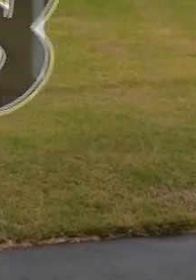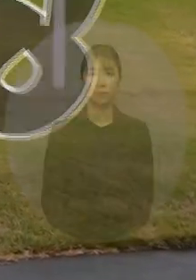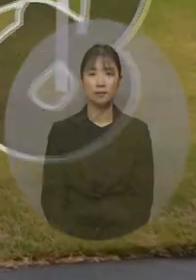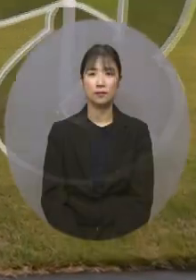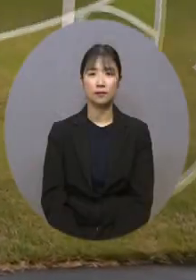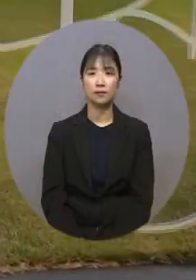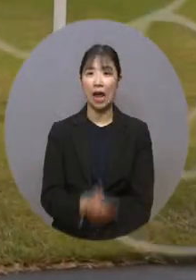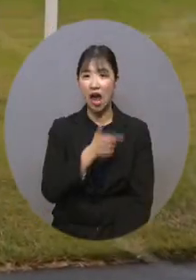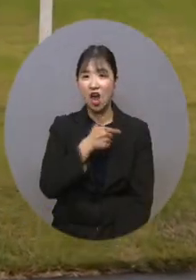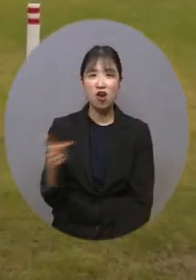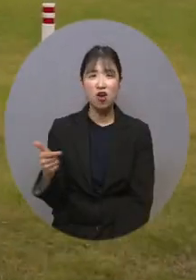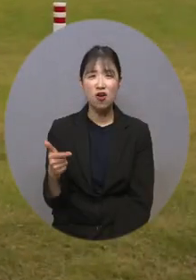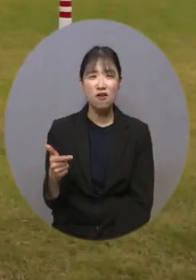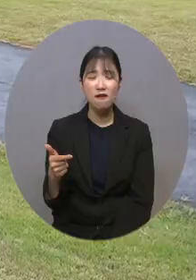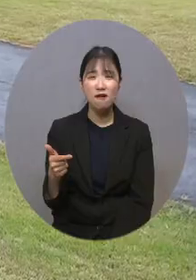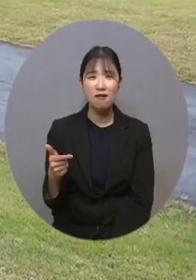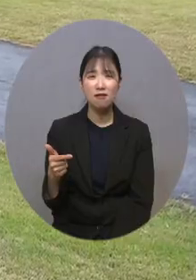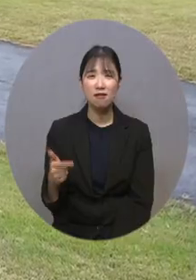크다. 와, 크다. 아.